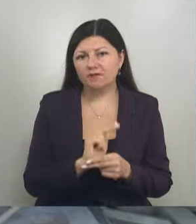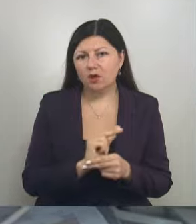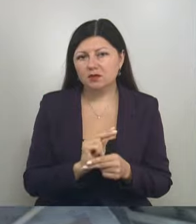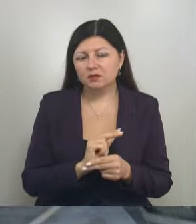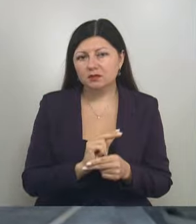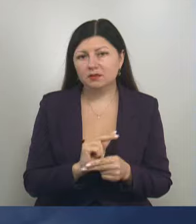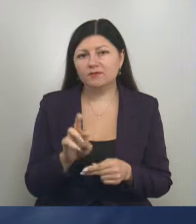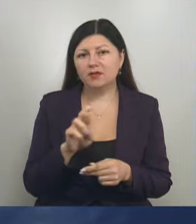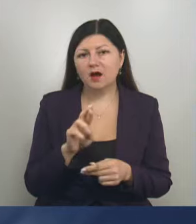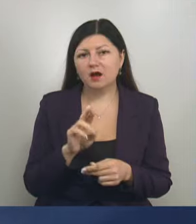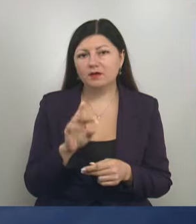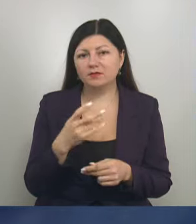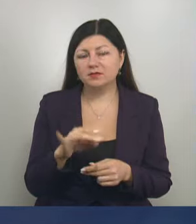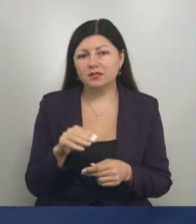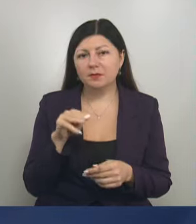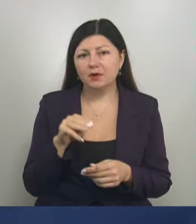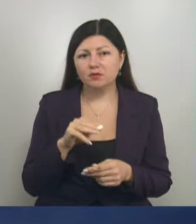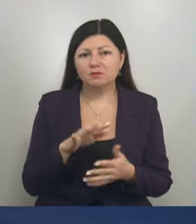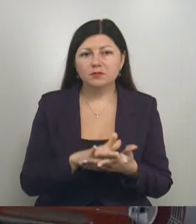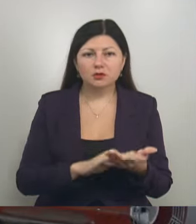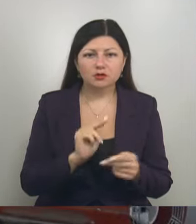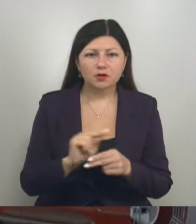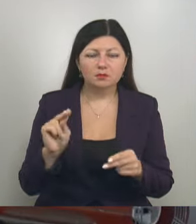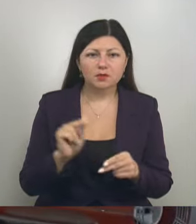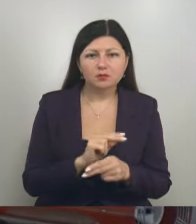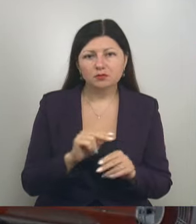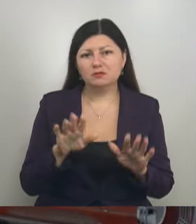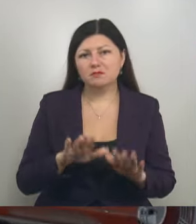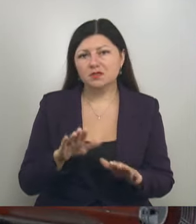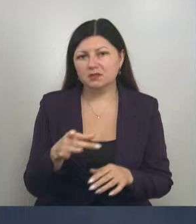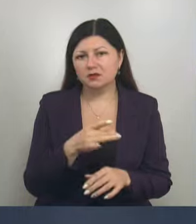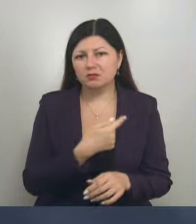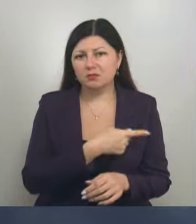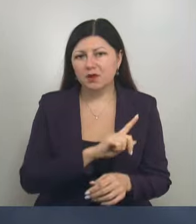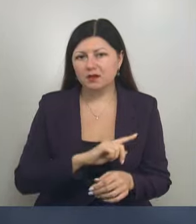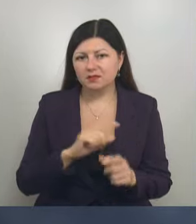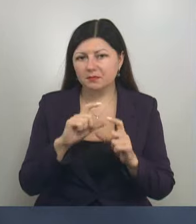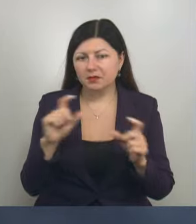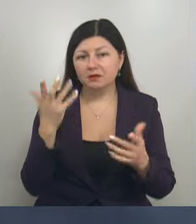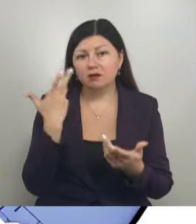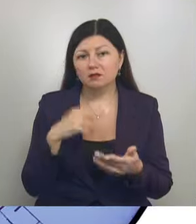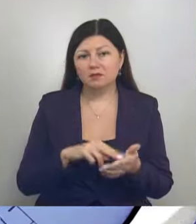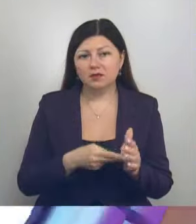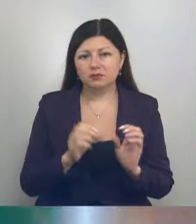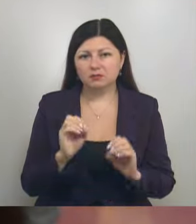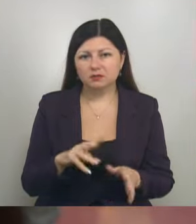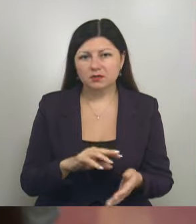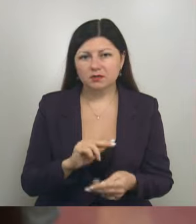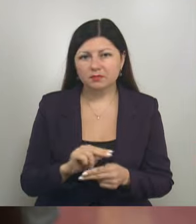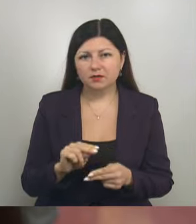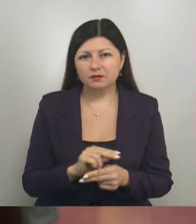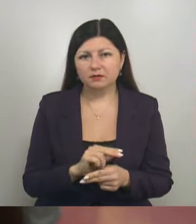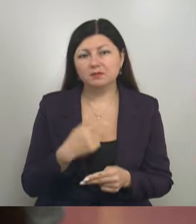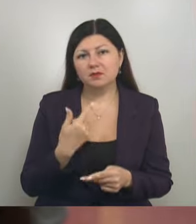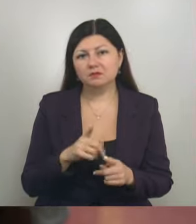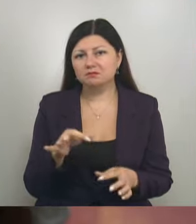В Яковлевской Томаровке продолжают капремонт поликлиники местной районной больницы. Когда планируют сдать объект? Мне просто это